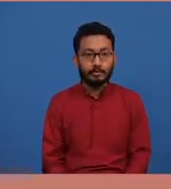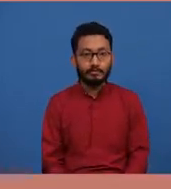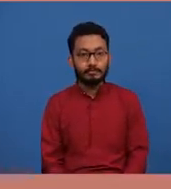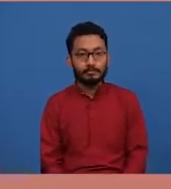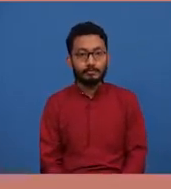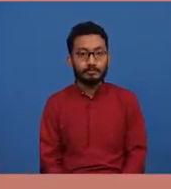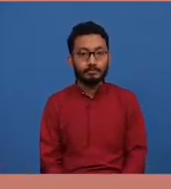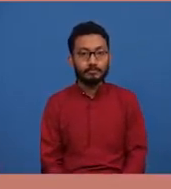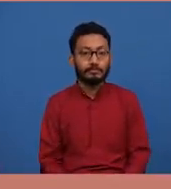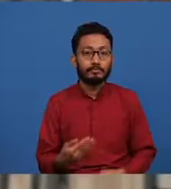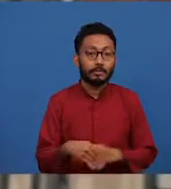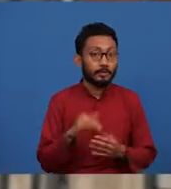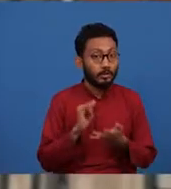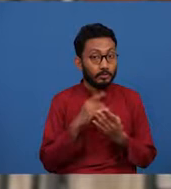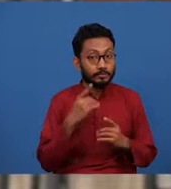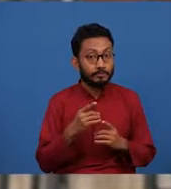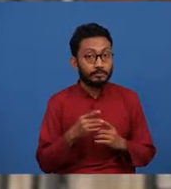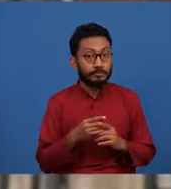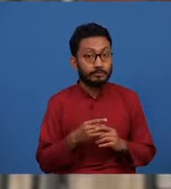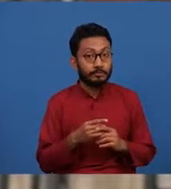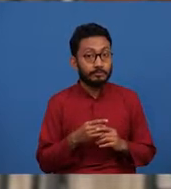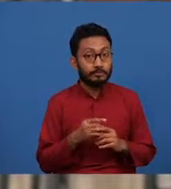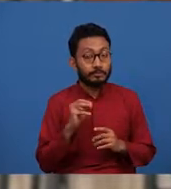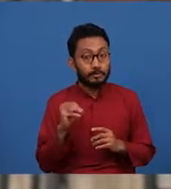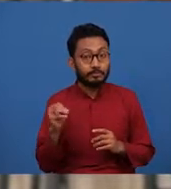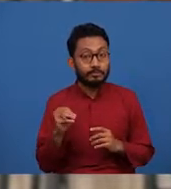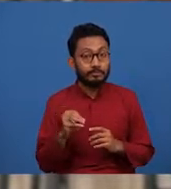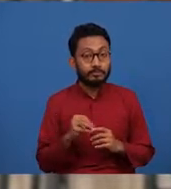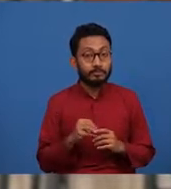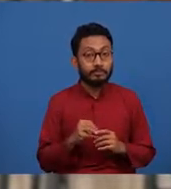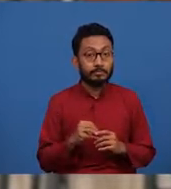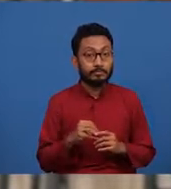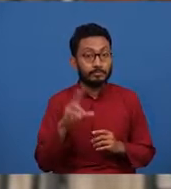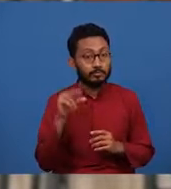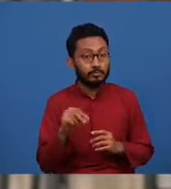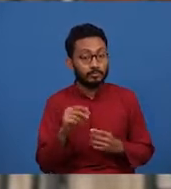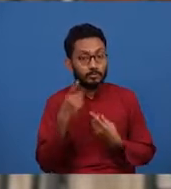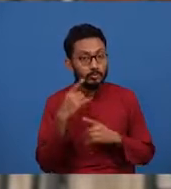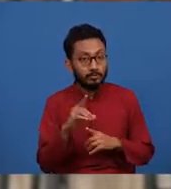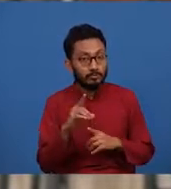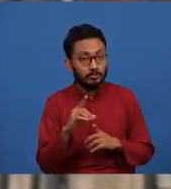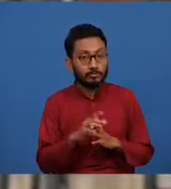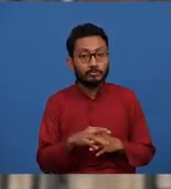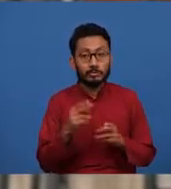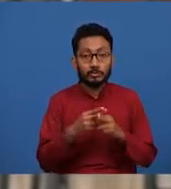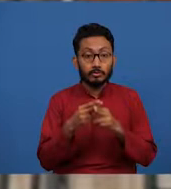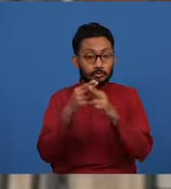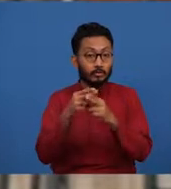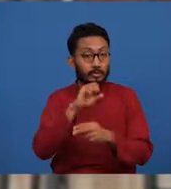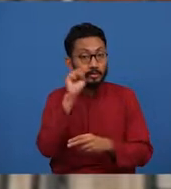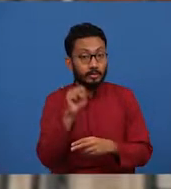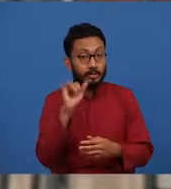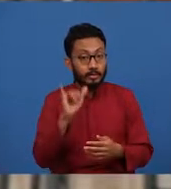Selepas jawapan itu, murid-murid harus menjawab pula soalan